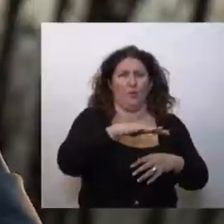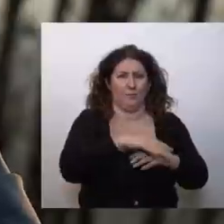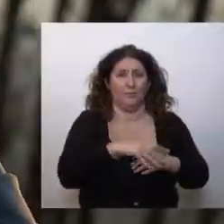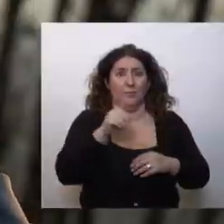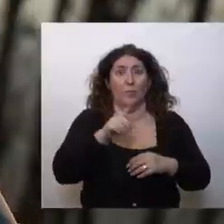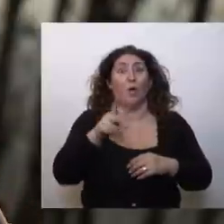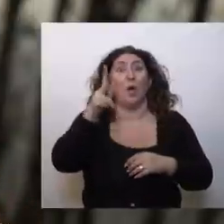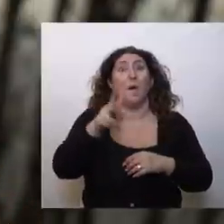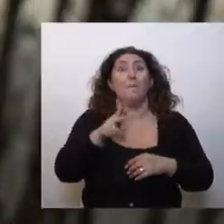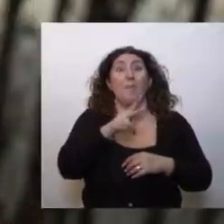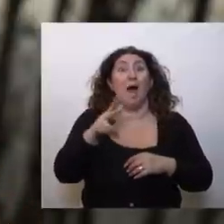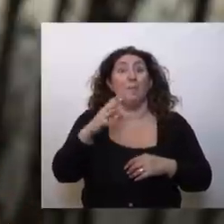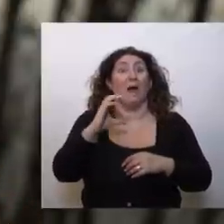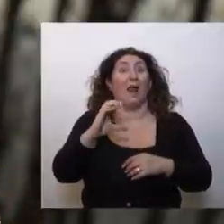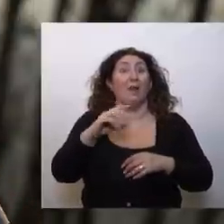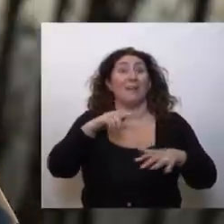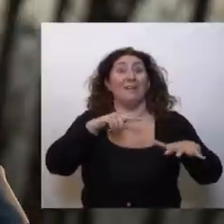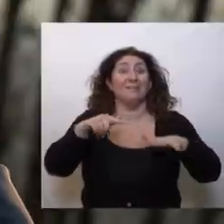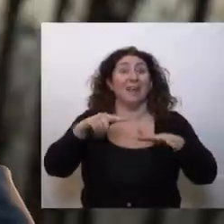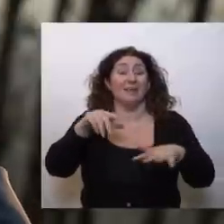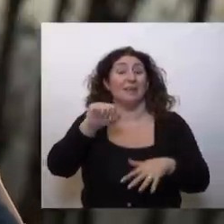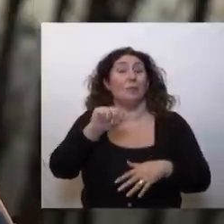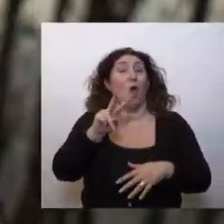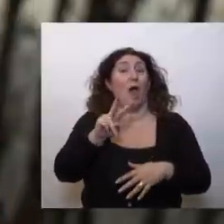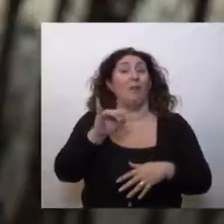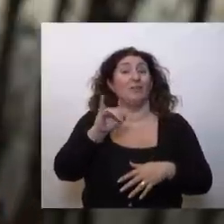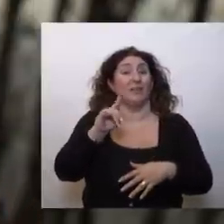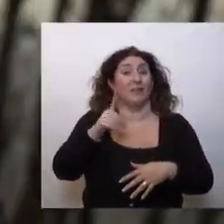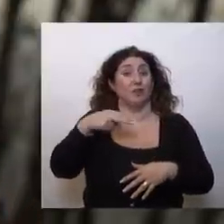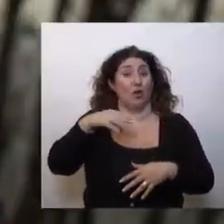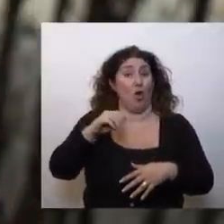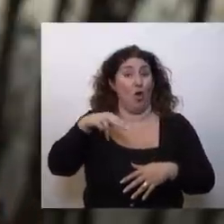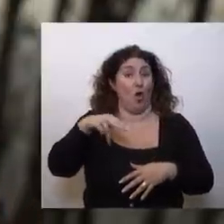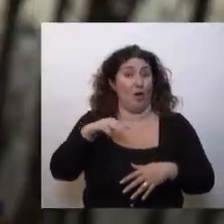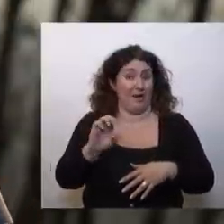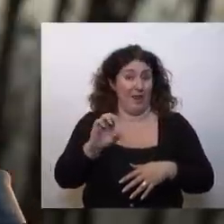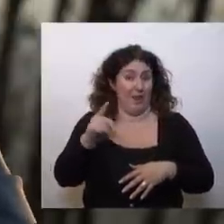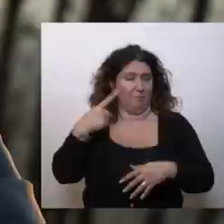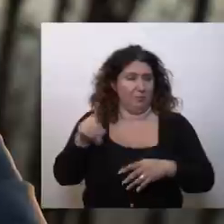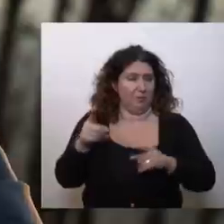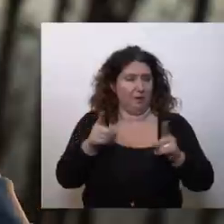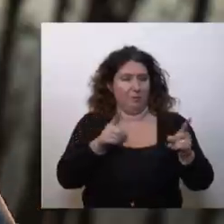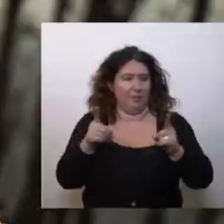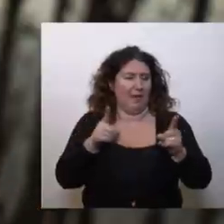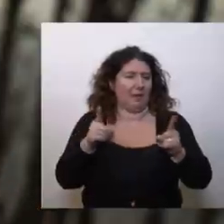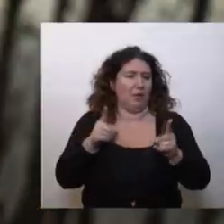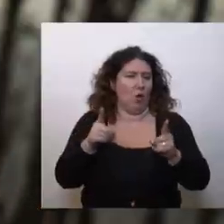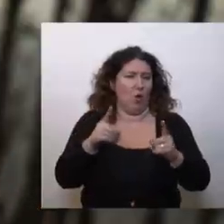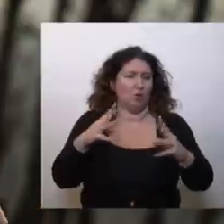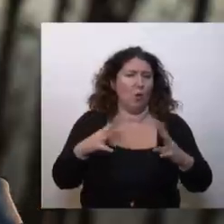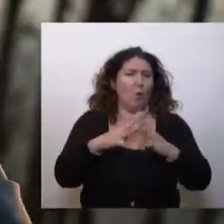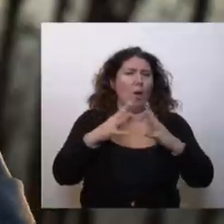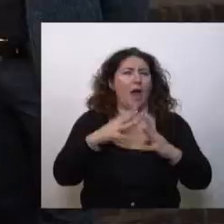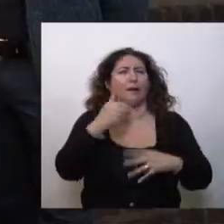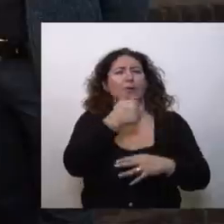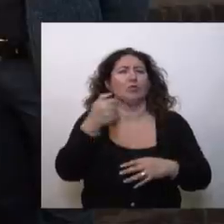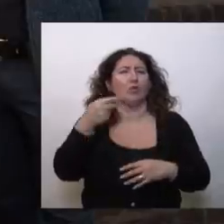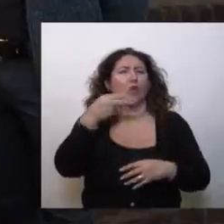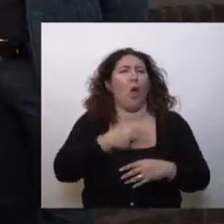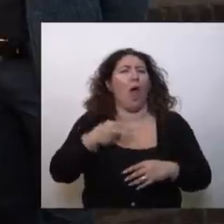Clemente VII di Avignone, perché siamo nel periodo del grande scisma, ma anche nel tormentato periodo della guerra dei